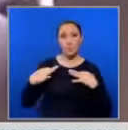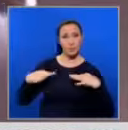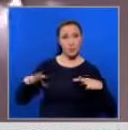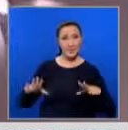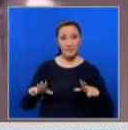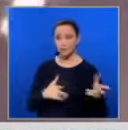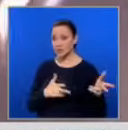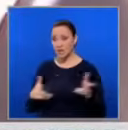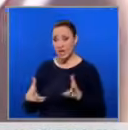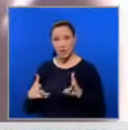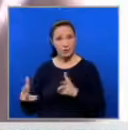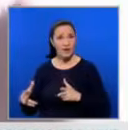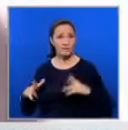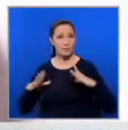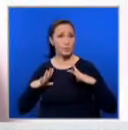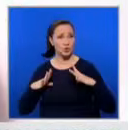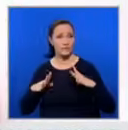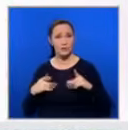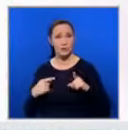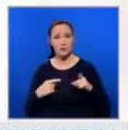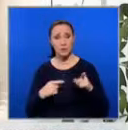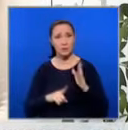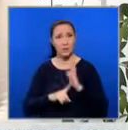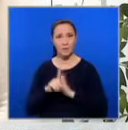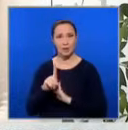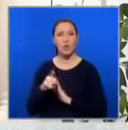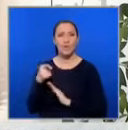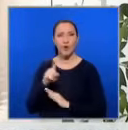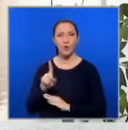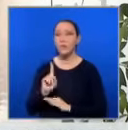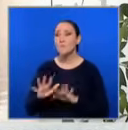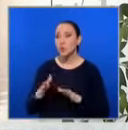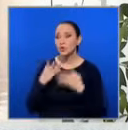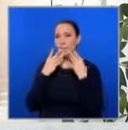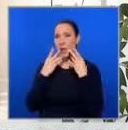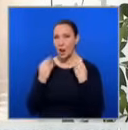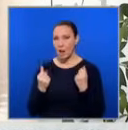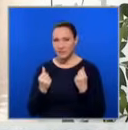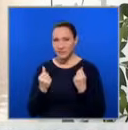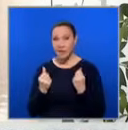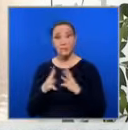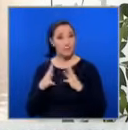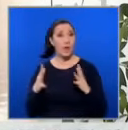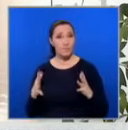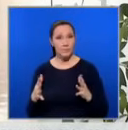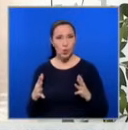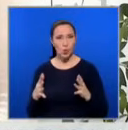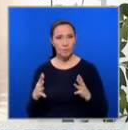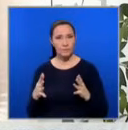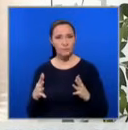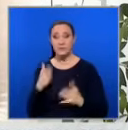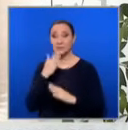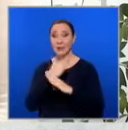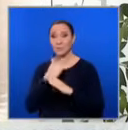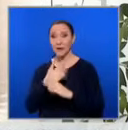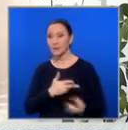бъдат разтоварвани за почивка, да се следят и температурите. Това, което може би липсва най-много е забрана